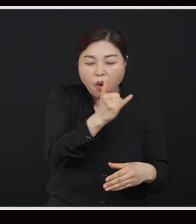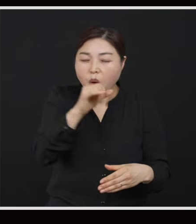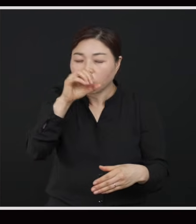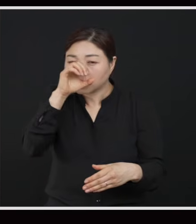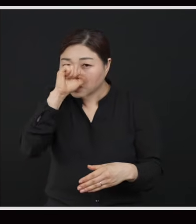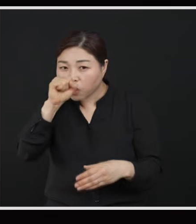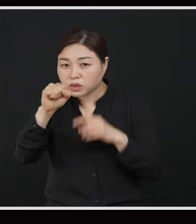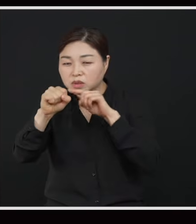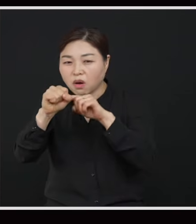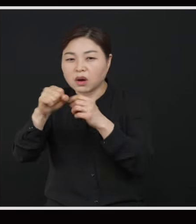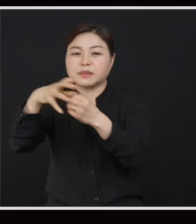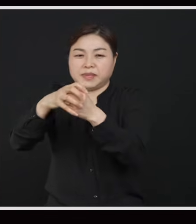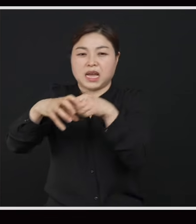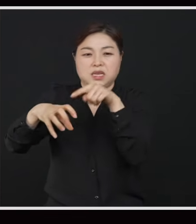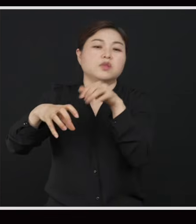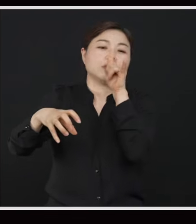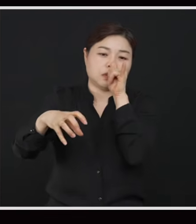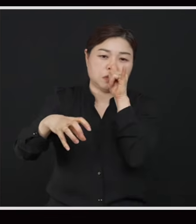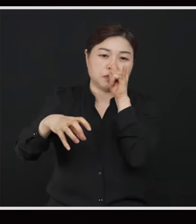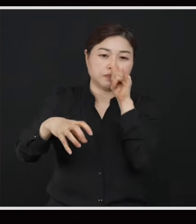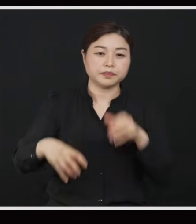입자는 좋다고 그래요.